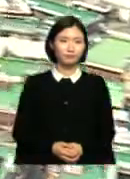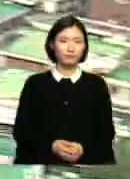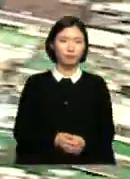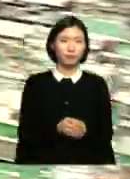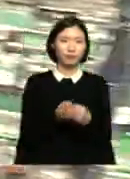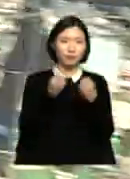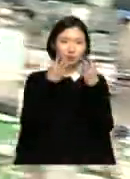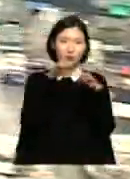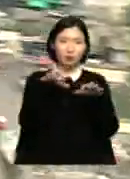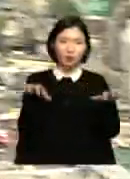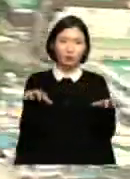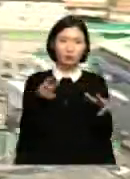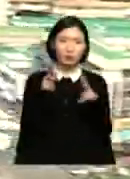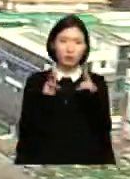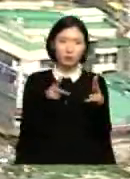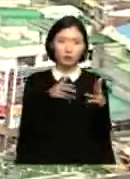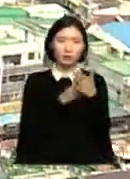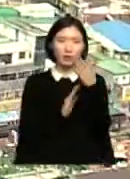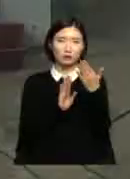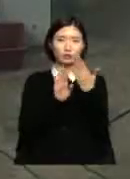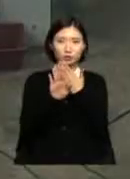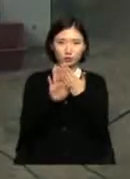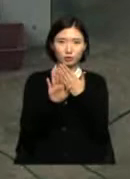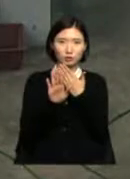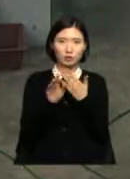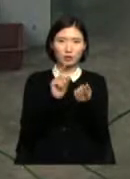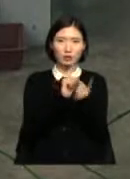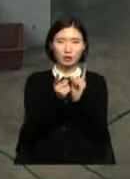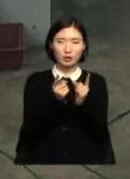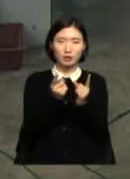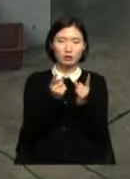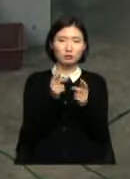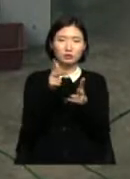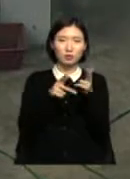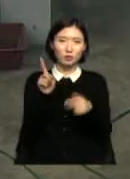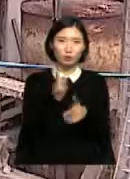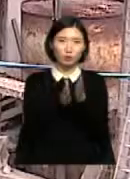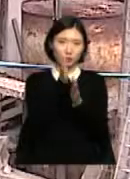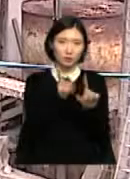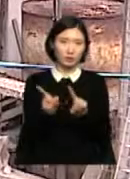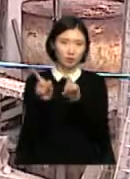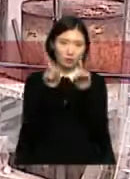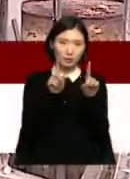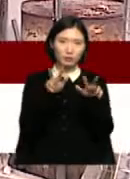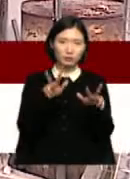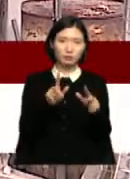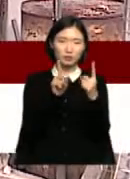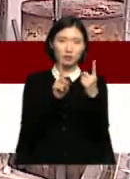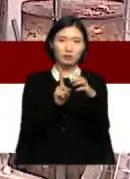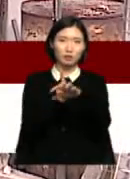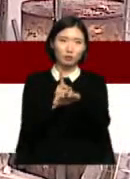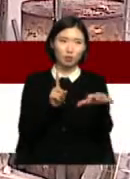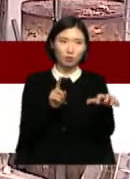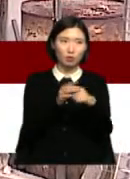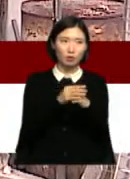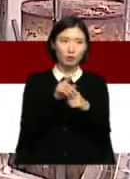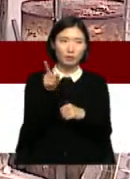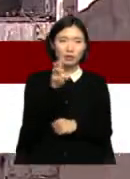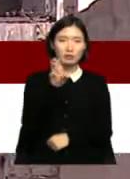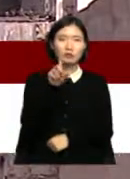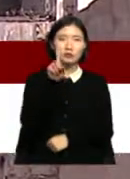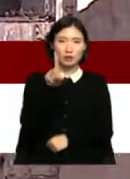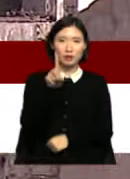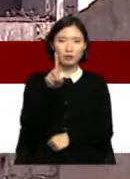뉴타운 사업에 제동이 걸린 이후 대안으로 시작된 서울의 도시재생 사업. 현재 사업 대상지만 131곳에 이를